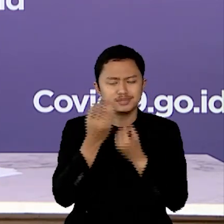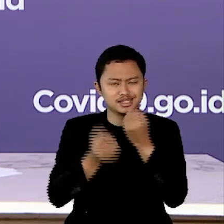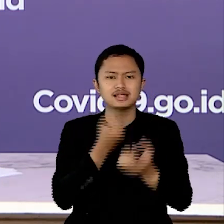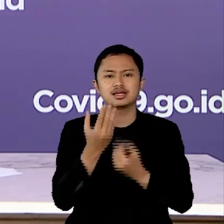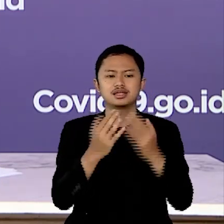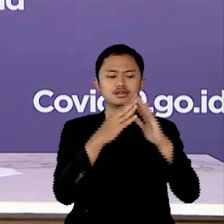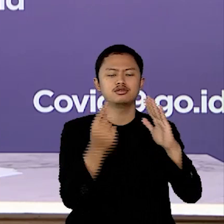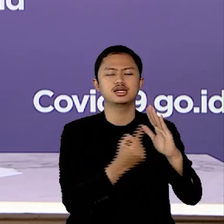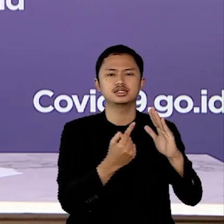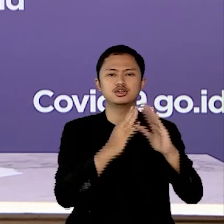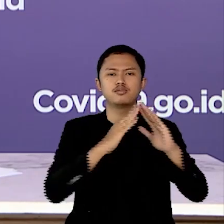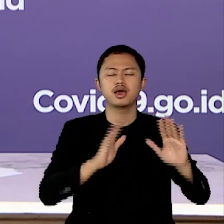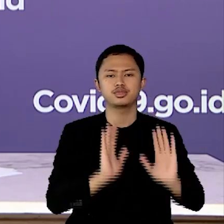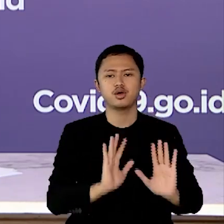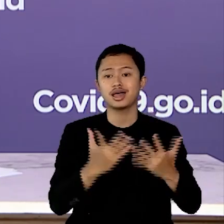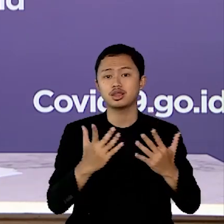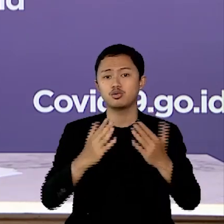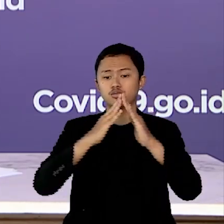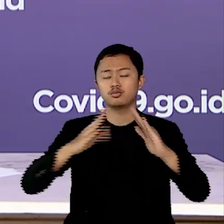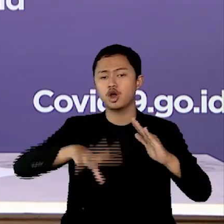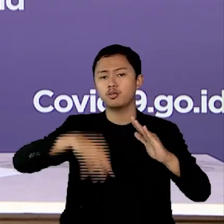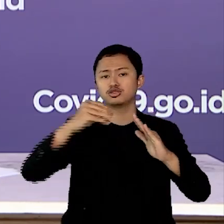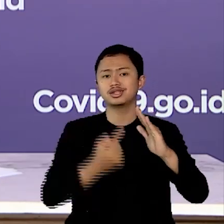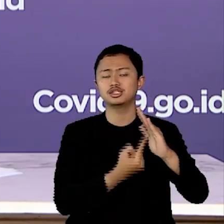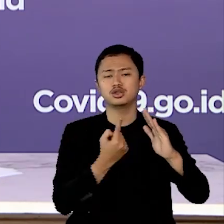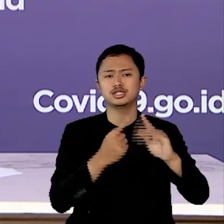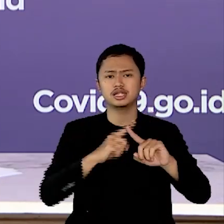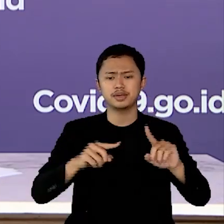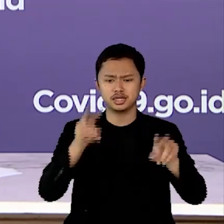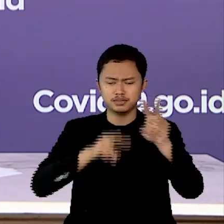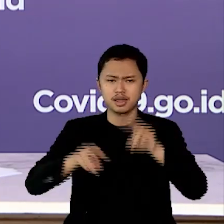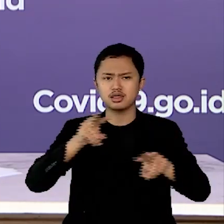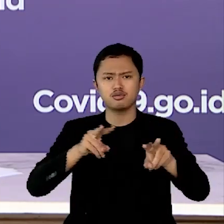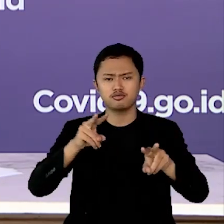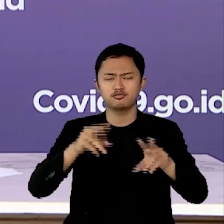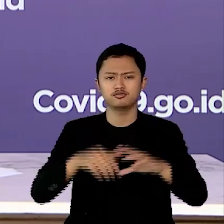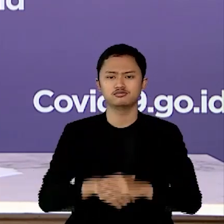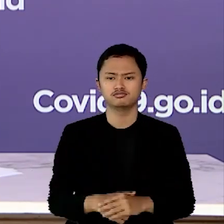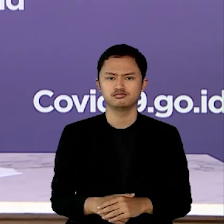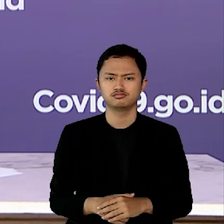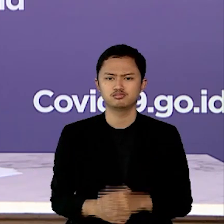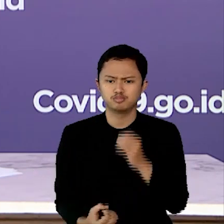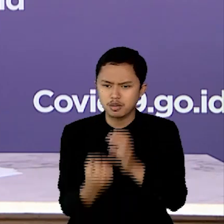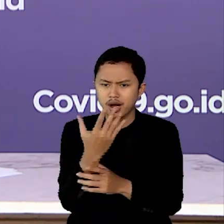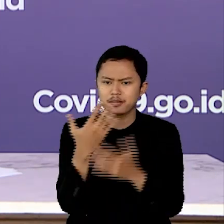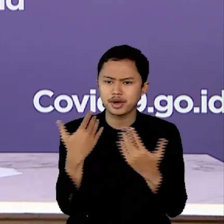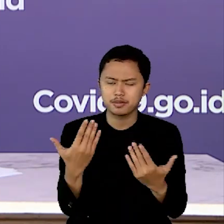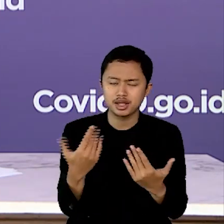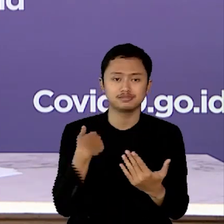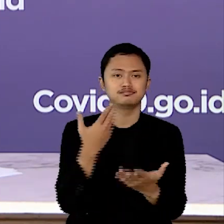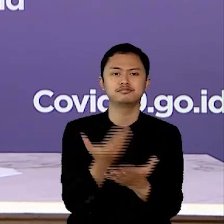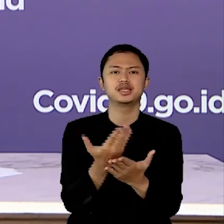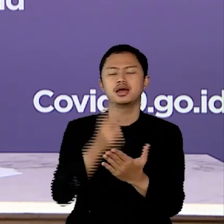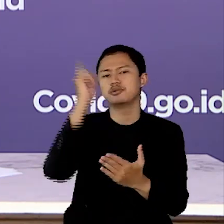Mandiri dirumah atau ditempat isolasi terpusat dengan terus dipantau perkembangannya Saya minta badan